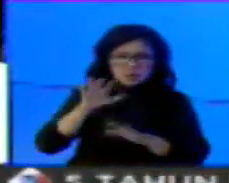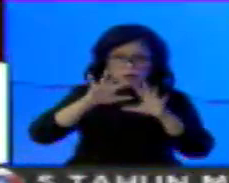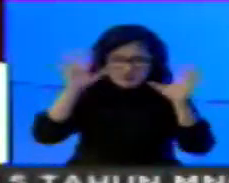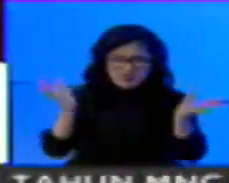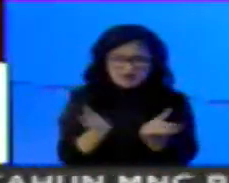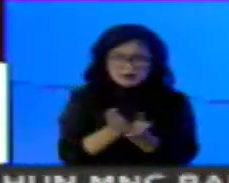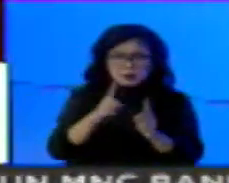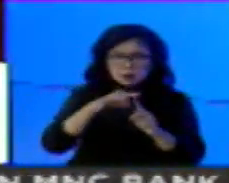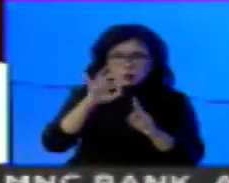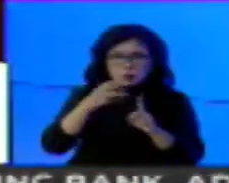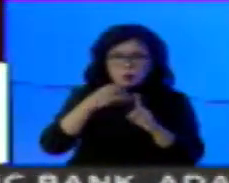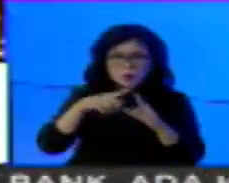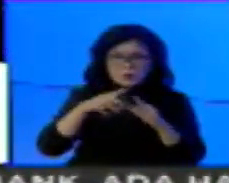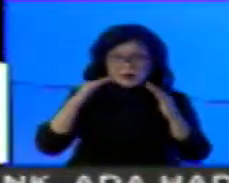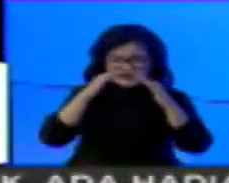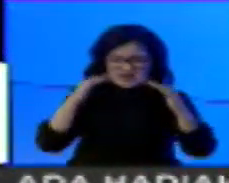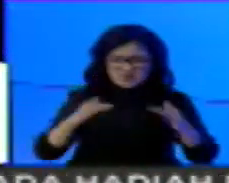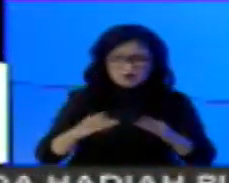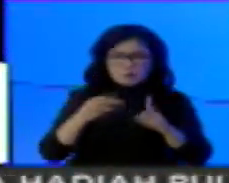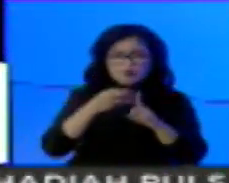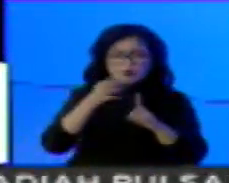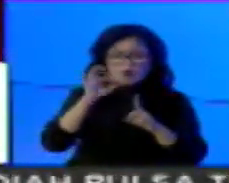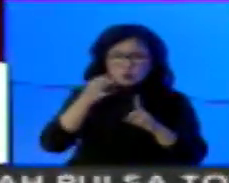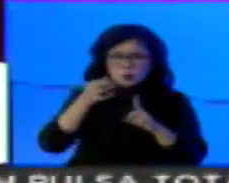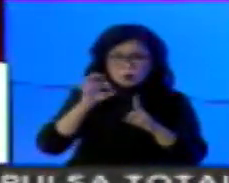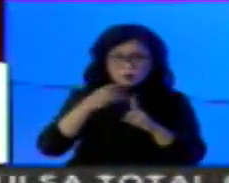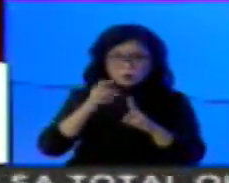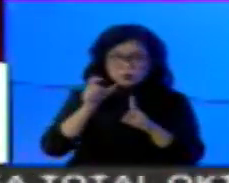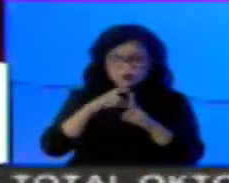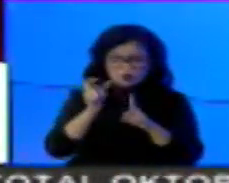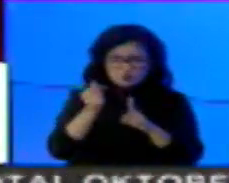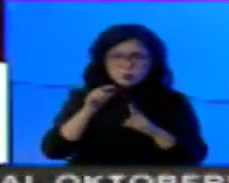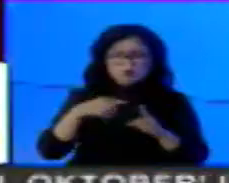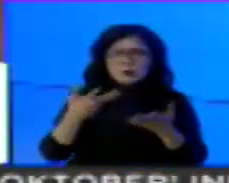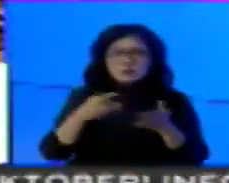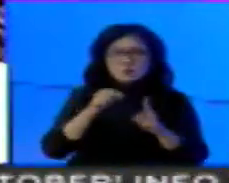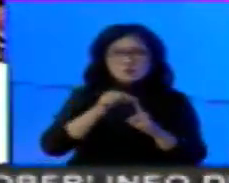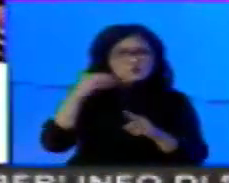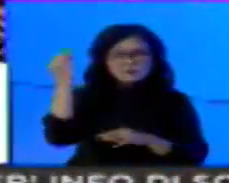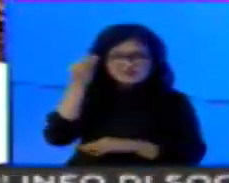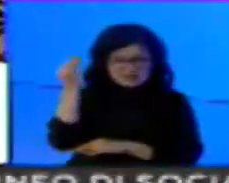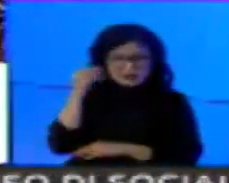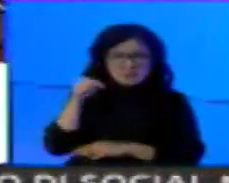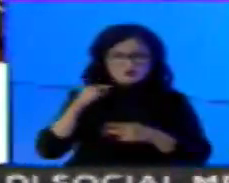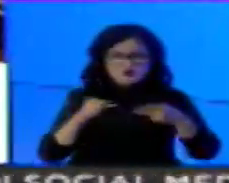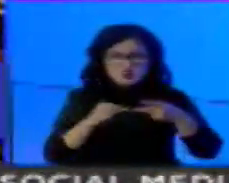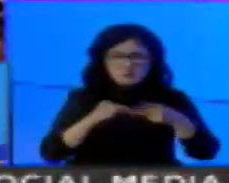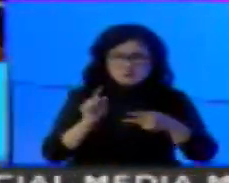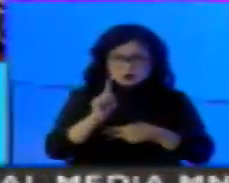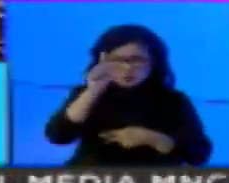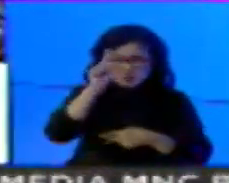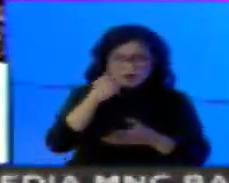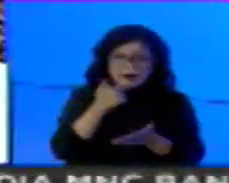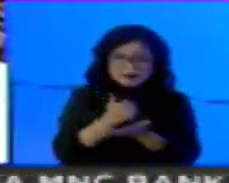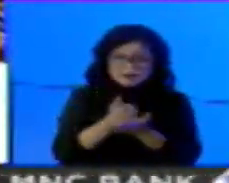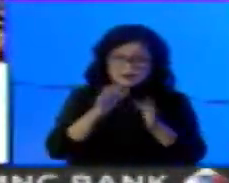Candi Borobudur, Mandalika, Labuan Bajo, dan Likupang di Sulawesi Utara. Ya memang sebetulnya banyak yang